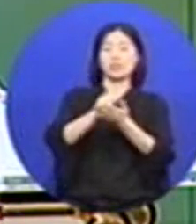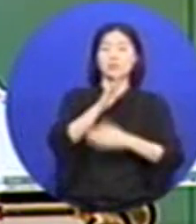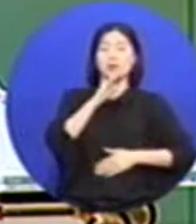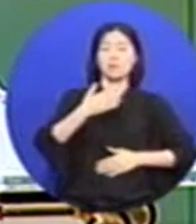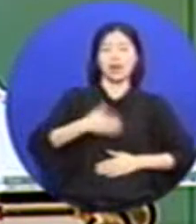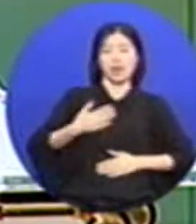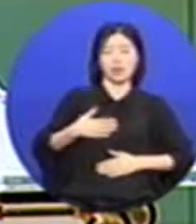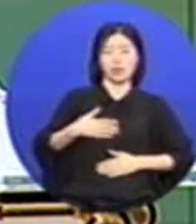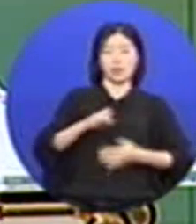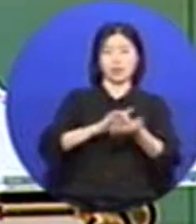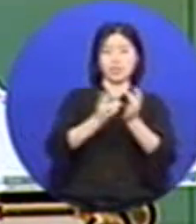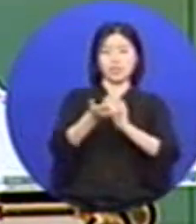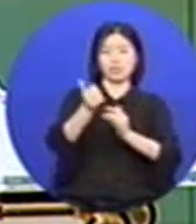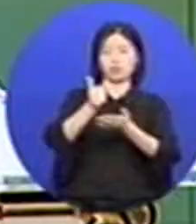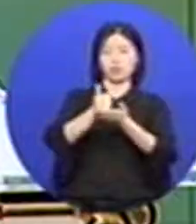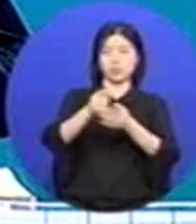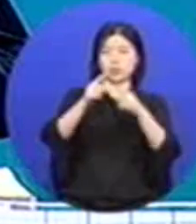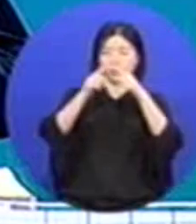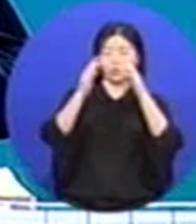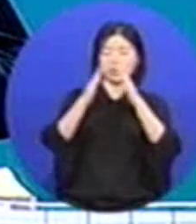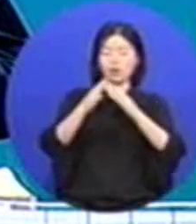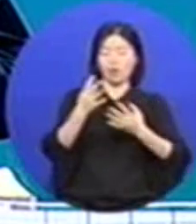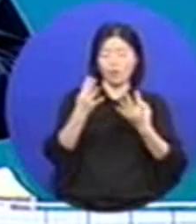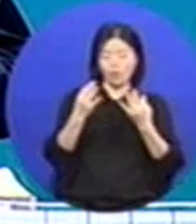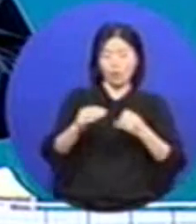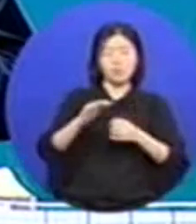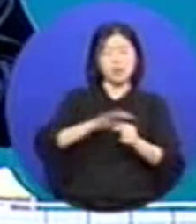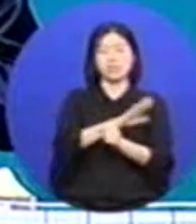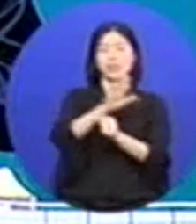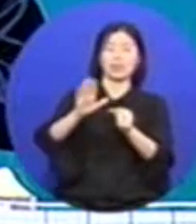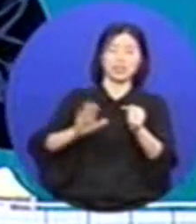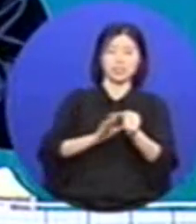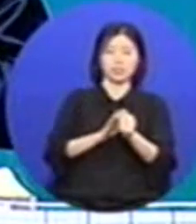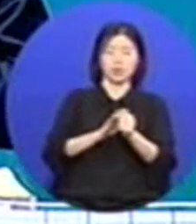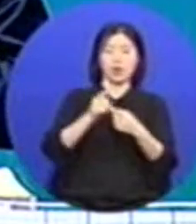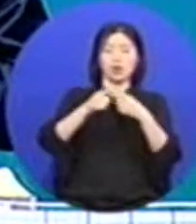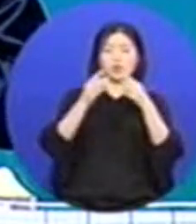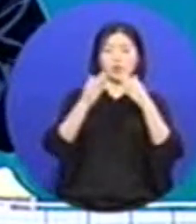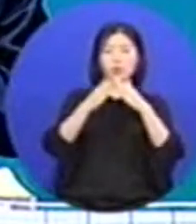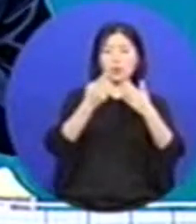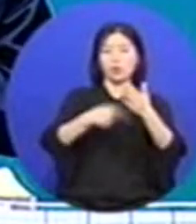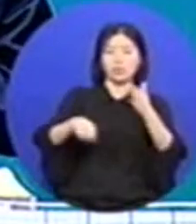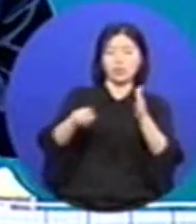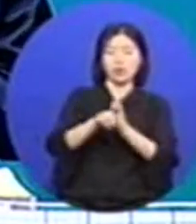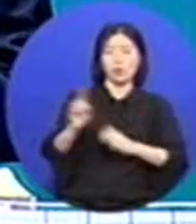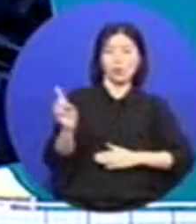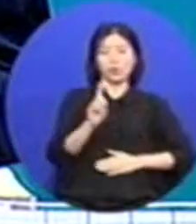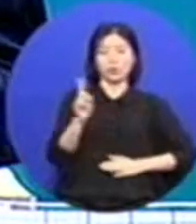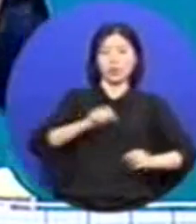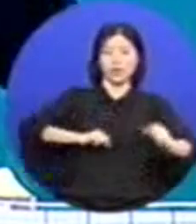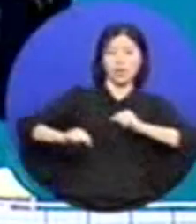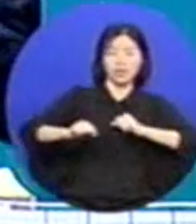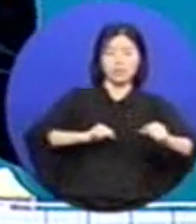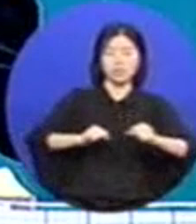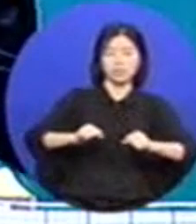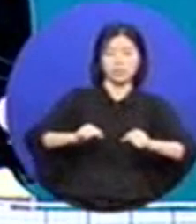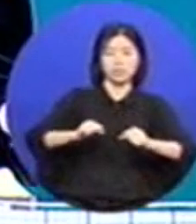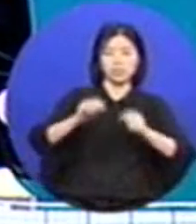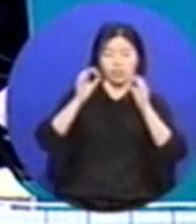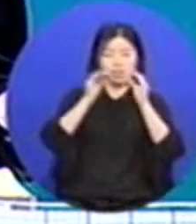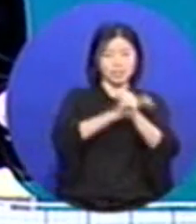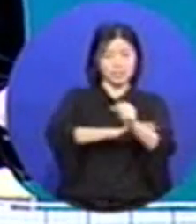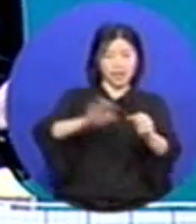예수님께서 교회를 얼마나 사랑하시고 교회를 위해서 어떻게 하셨는지 를 잘 아는